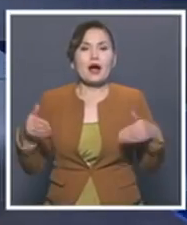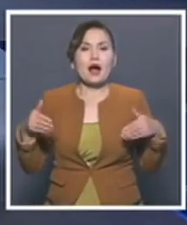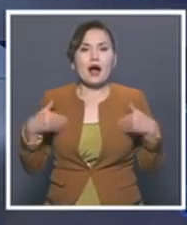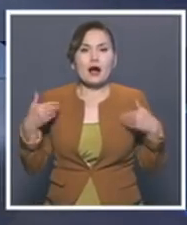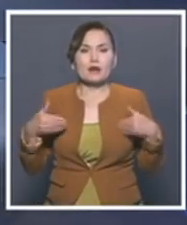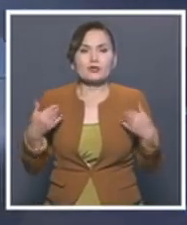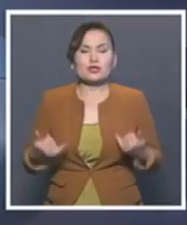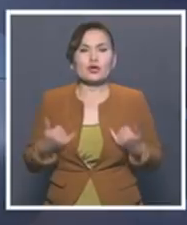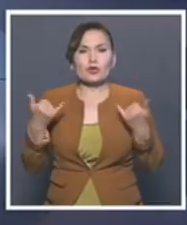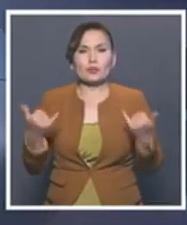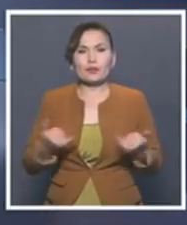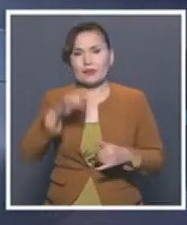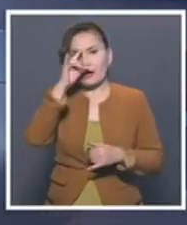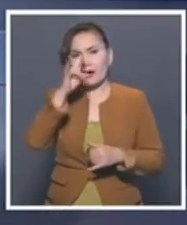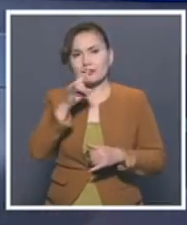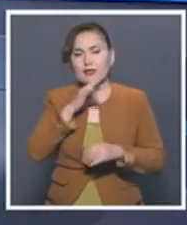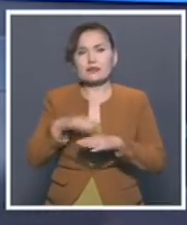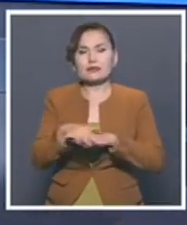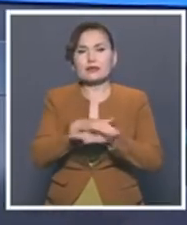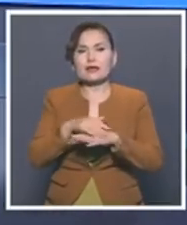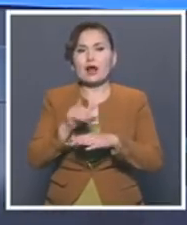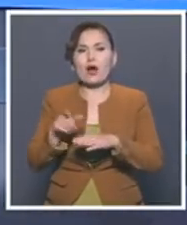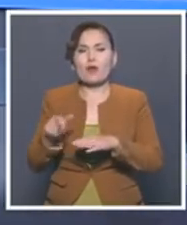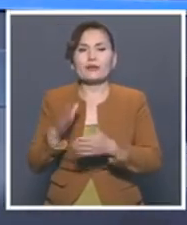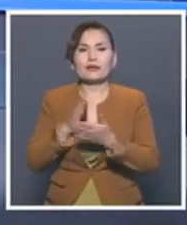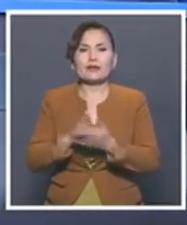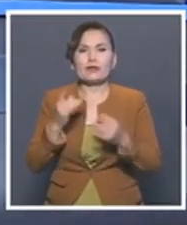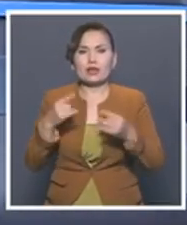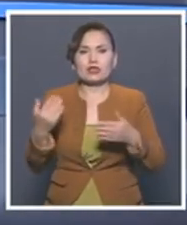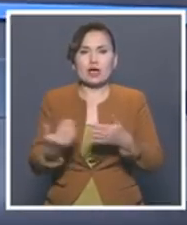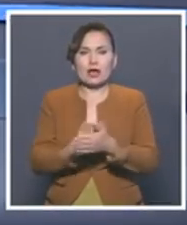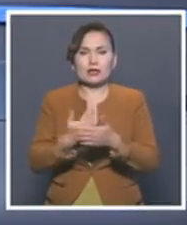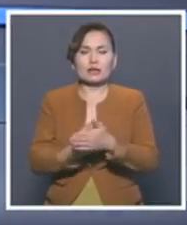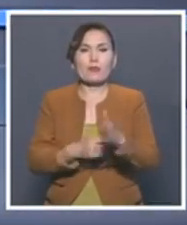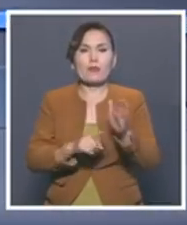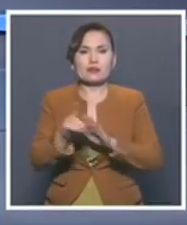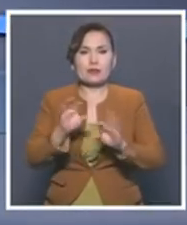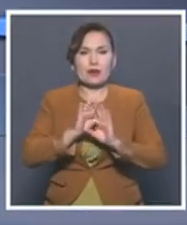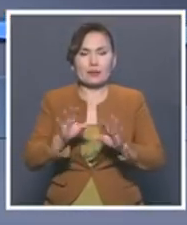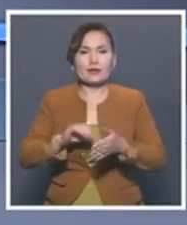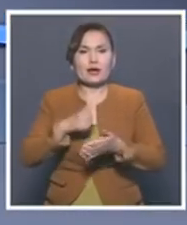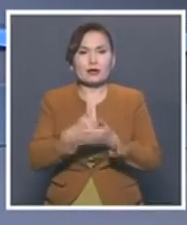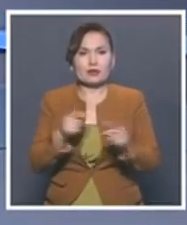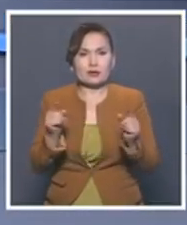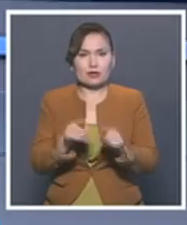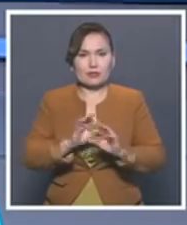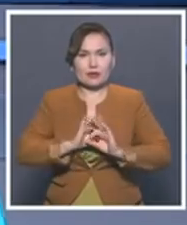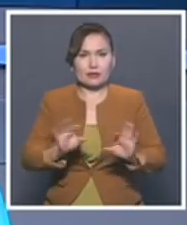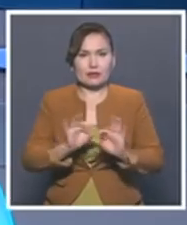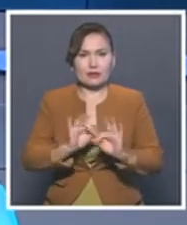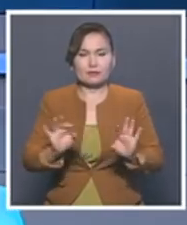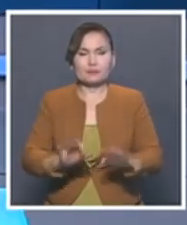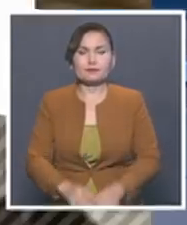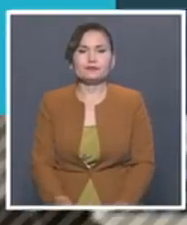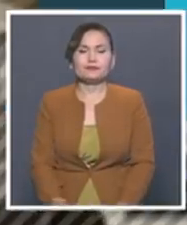Армағайын ұлттық арнада ақпарат, студияда Армангүл Тоқтамұрат, сурда аударма Самал Нұрымова, алдымен әрқиса.